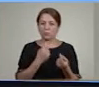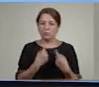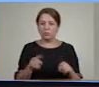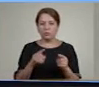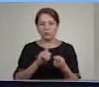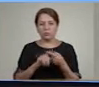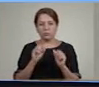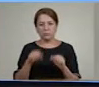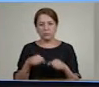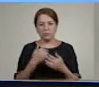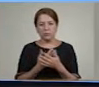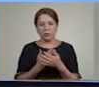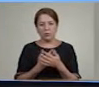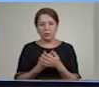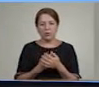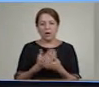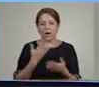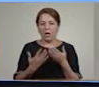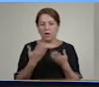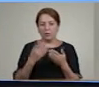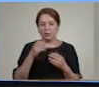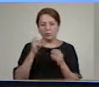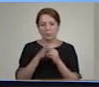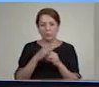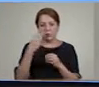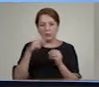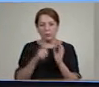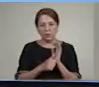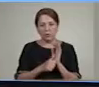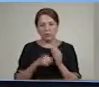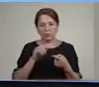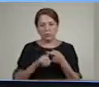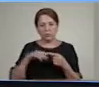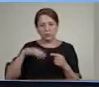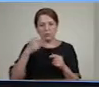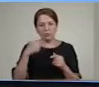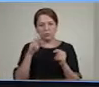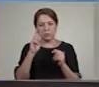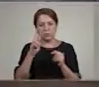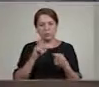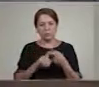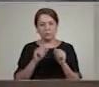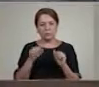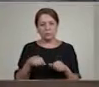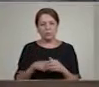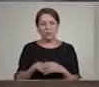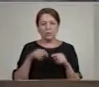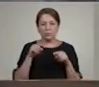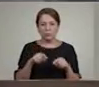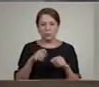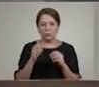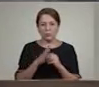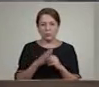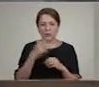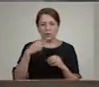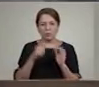mumkin. Masalan, avval 15 ga 26 ni qo'shib olib, keyin 32 ni qo'shishimiz mumkin. Bunda 15 ga